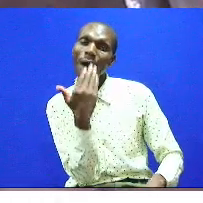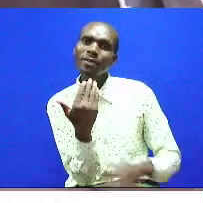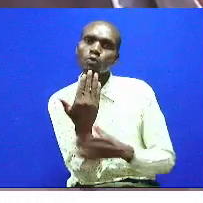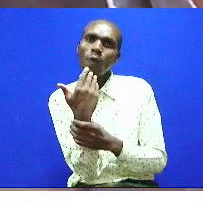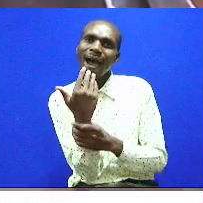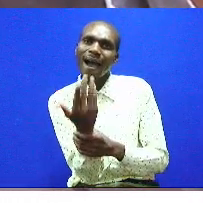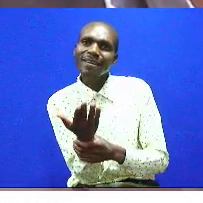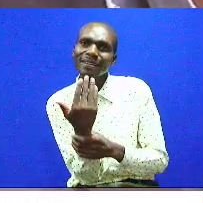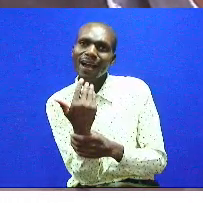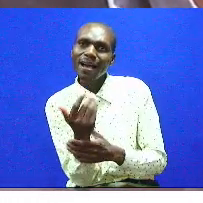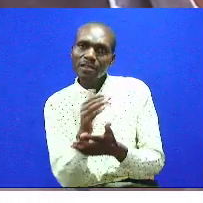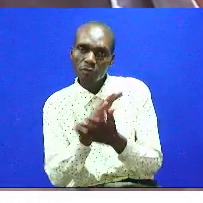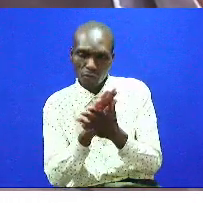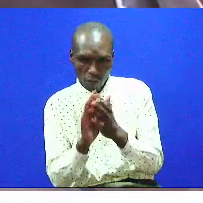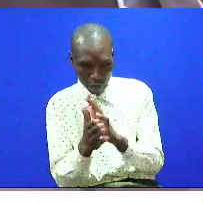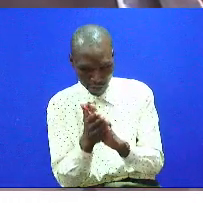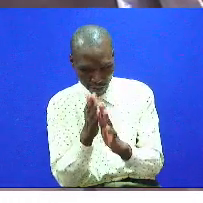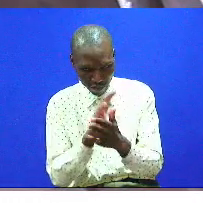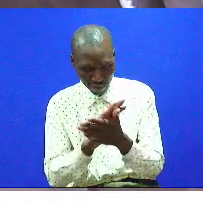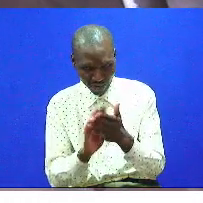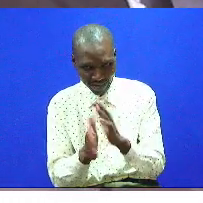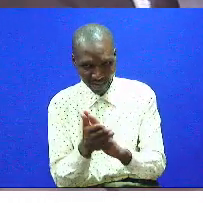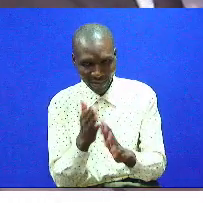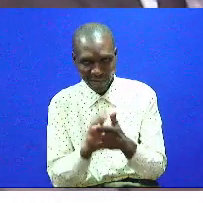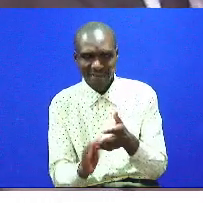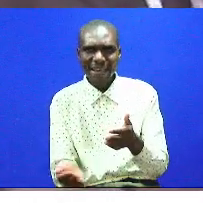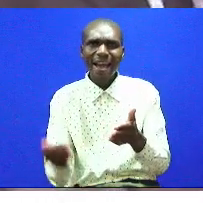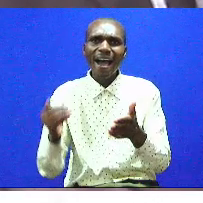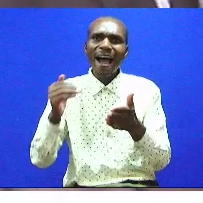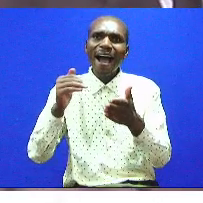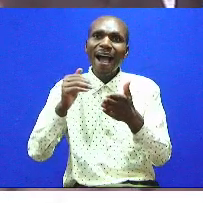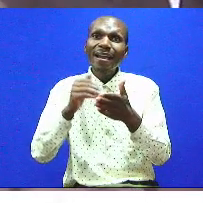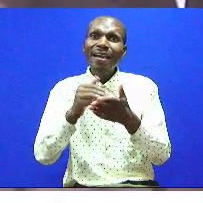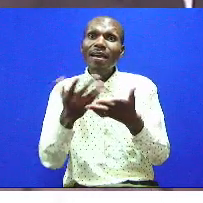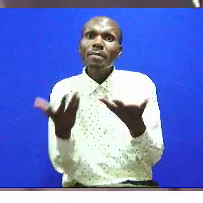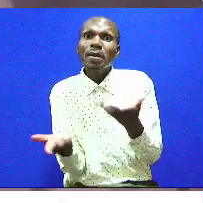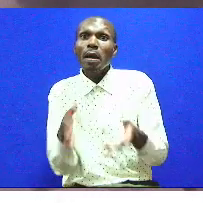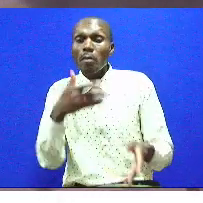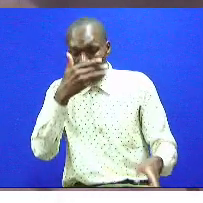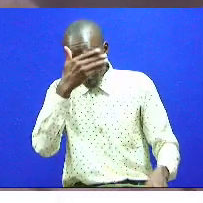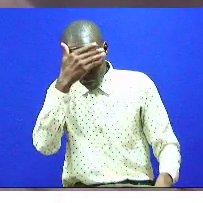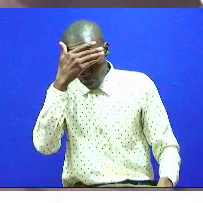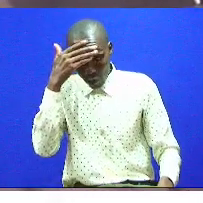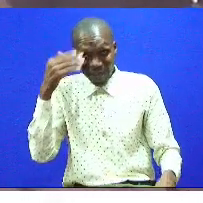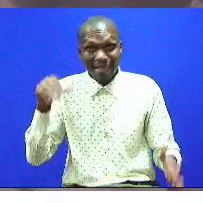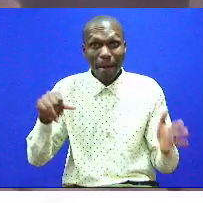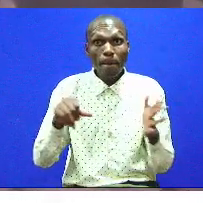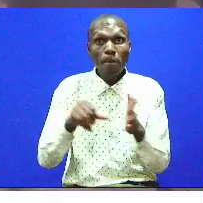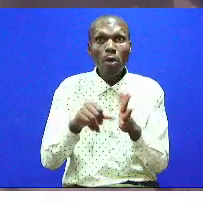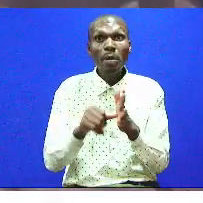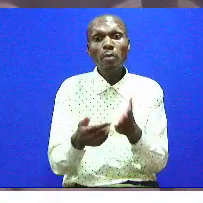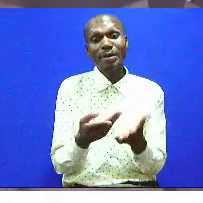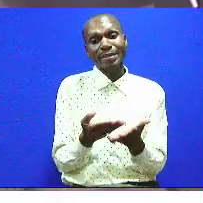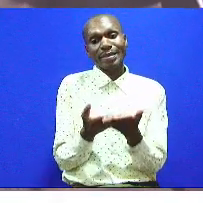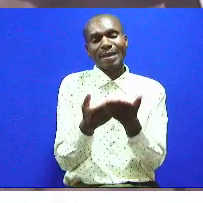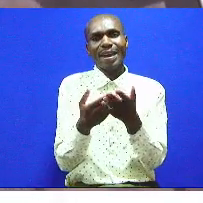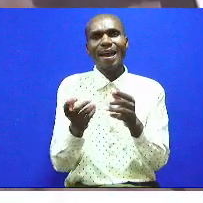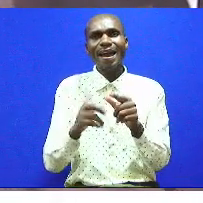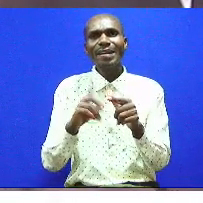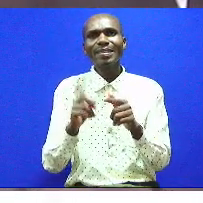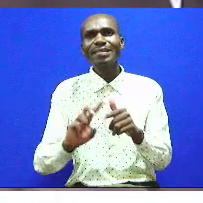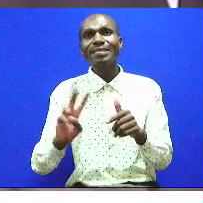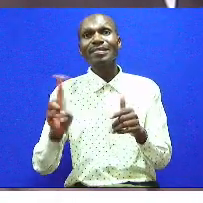etirete kurojisokoro chiaito wikarero ego tuwa chandegete mono asama tukamagega ekero umontorimu